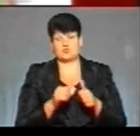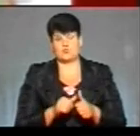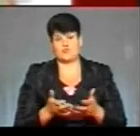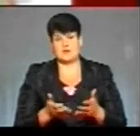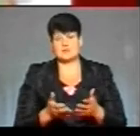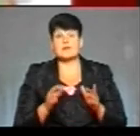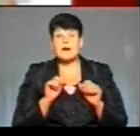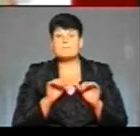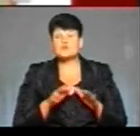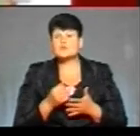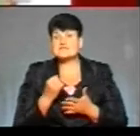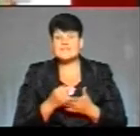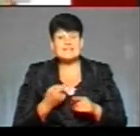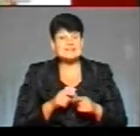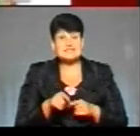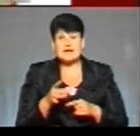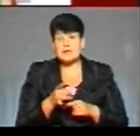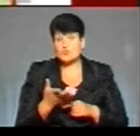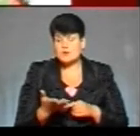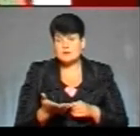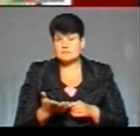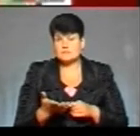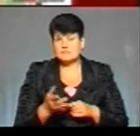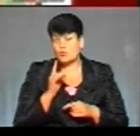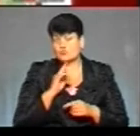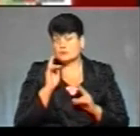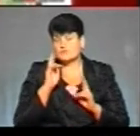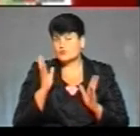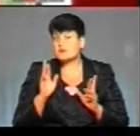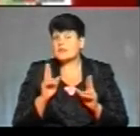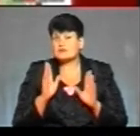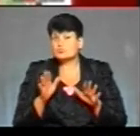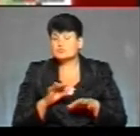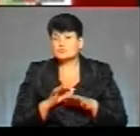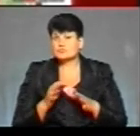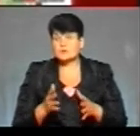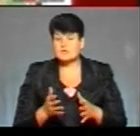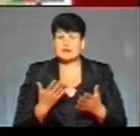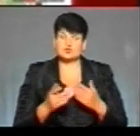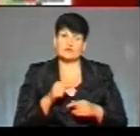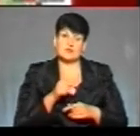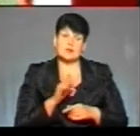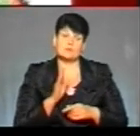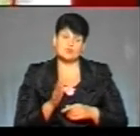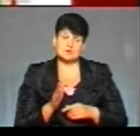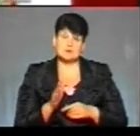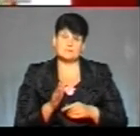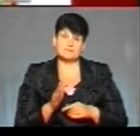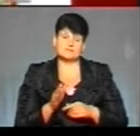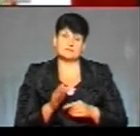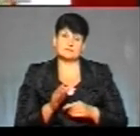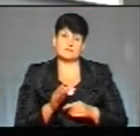сама процедура затвердження цих районів, ще поки що невідомо. І як вона буде проходити. Тобто, якщо вона буде спущена на низ